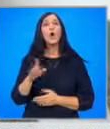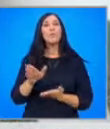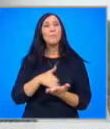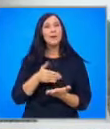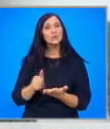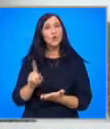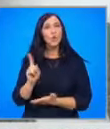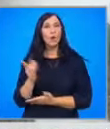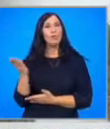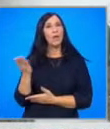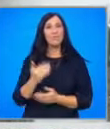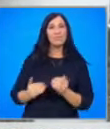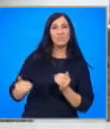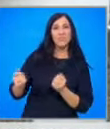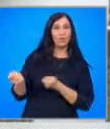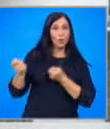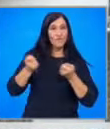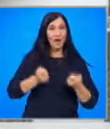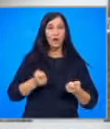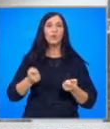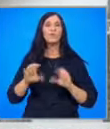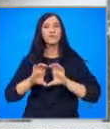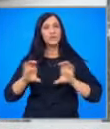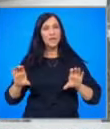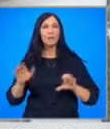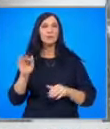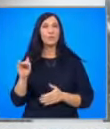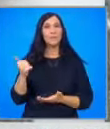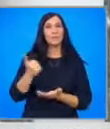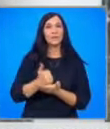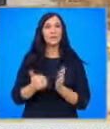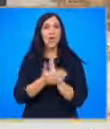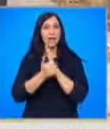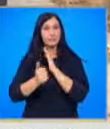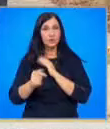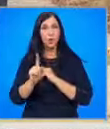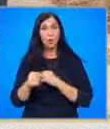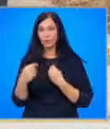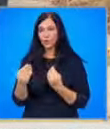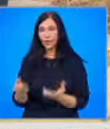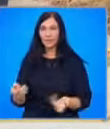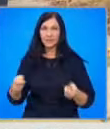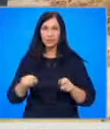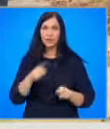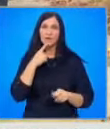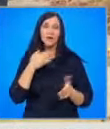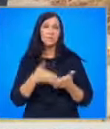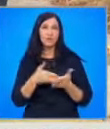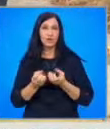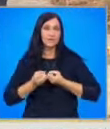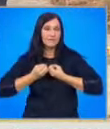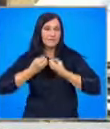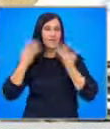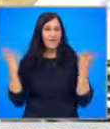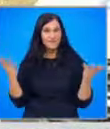маслото, което е било натоварено в цистерната. Ще бъде назначена и експертиза, която да ни даде заключение за причината за